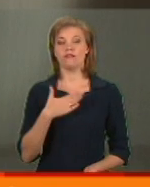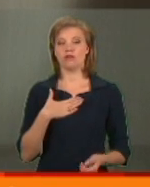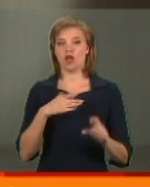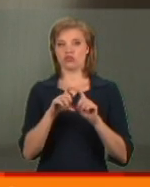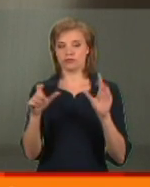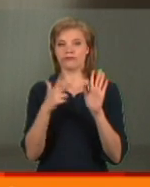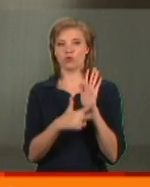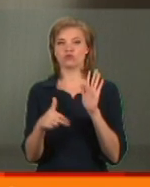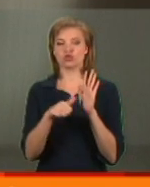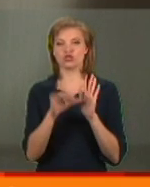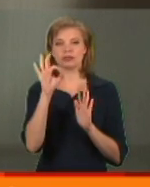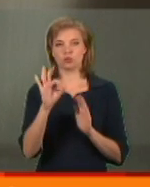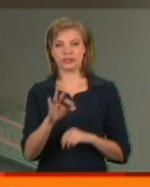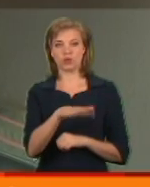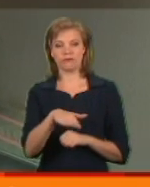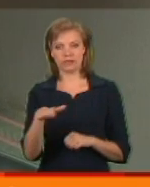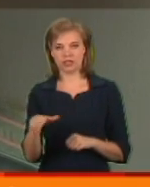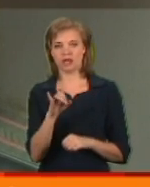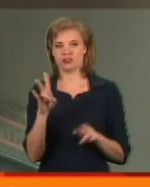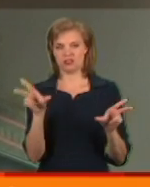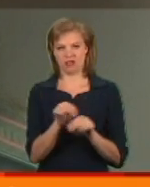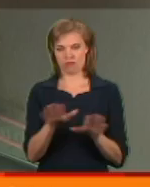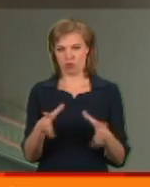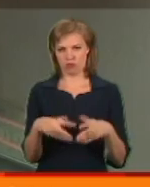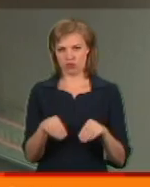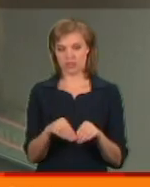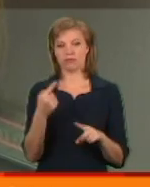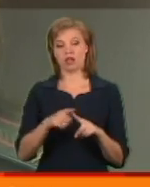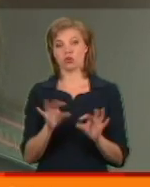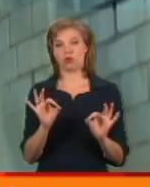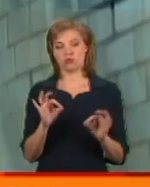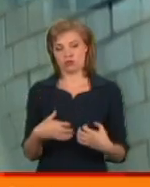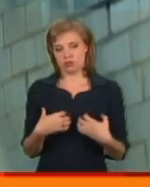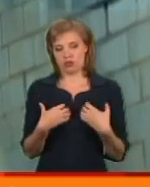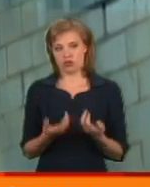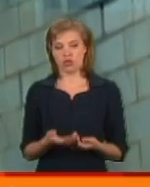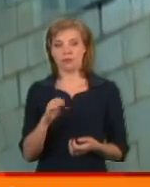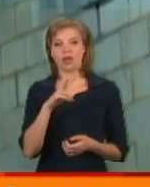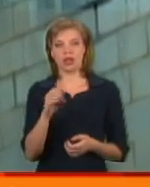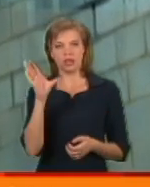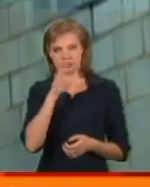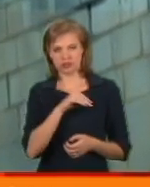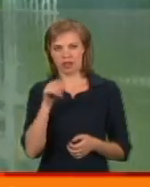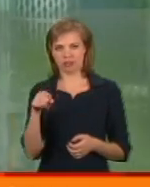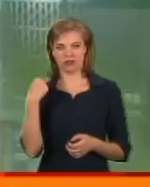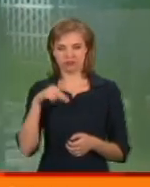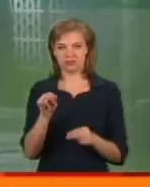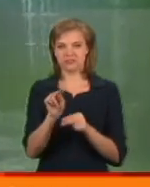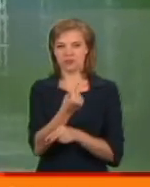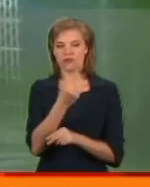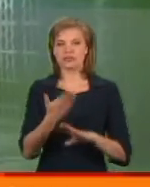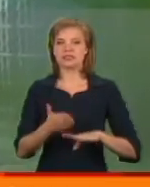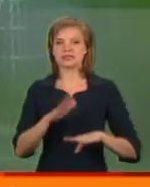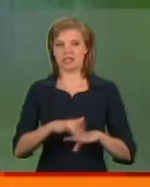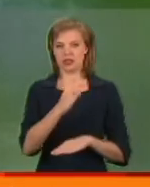учреждении 86% дітей є в неблагополучних сім'ях. Це, звісно, страшно. Та чи здатна колонія перевиховати